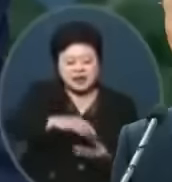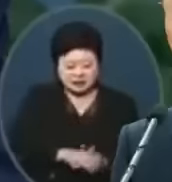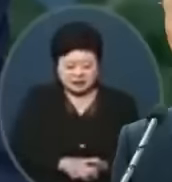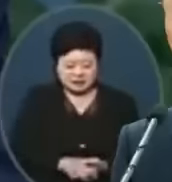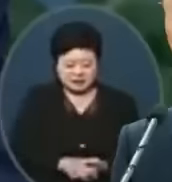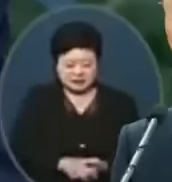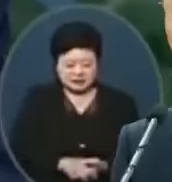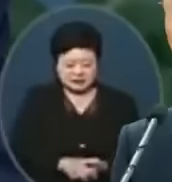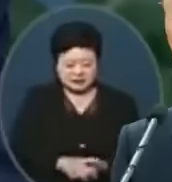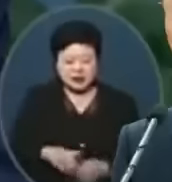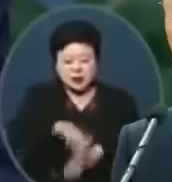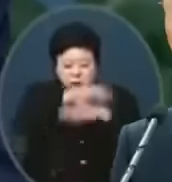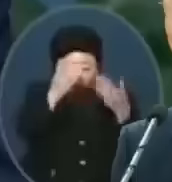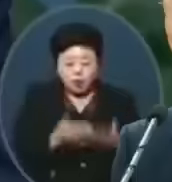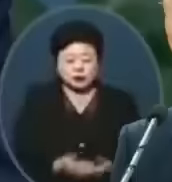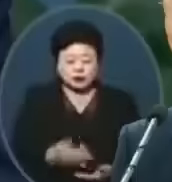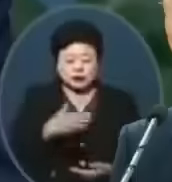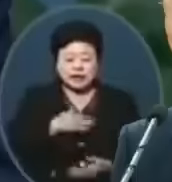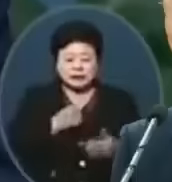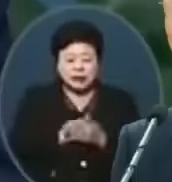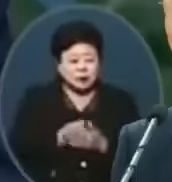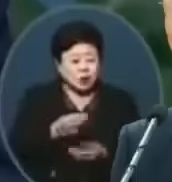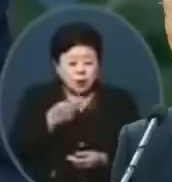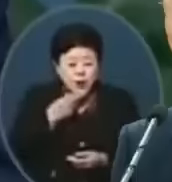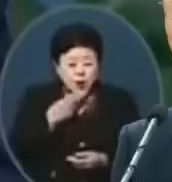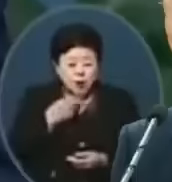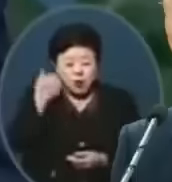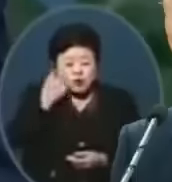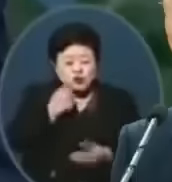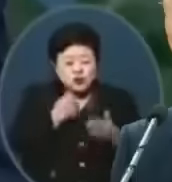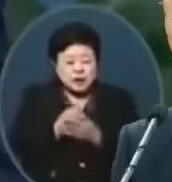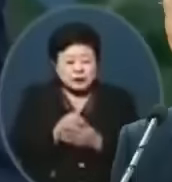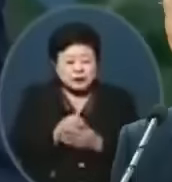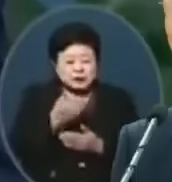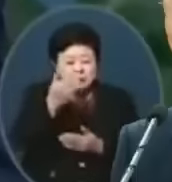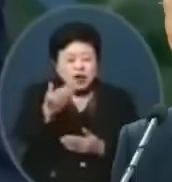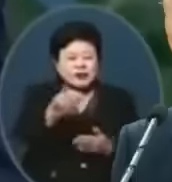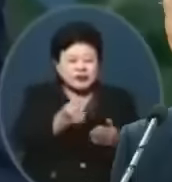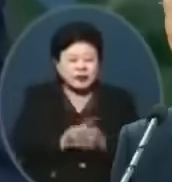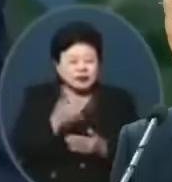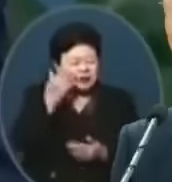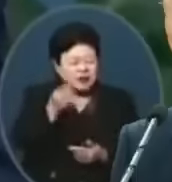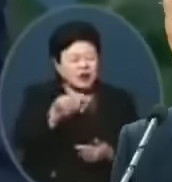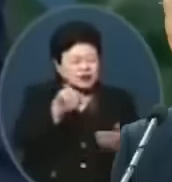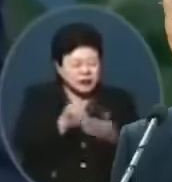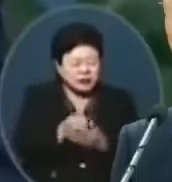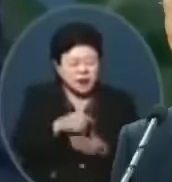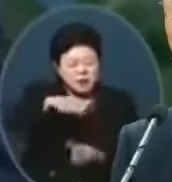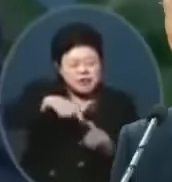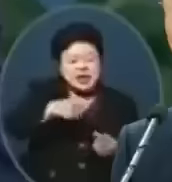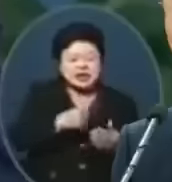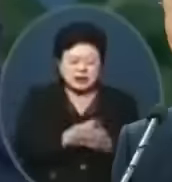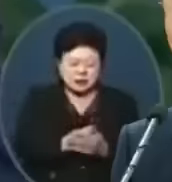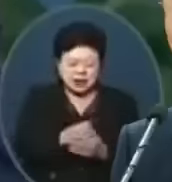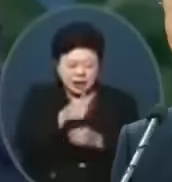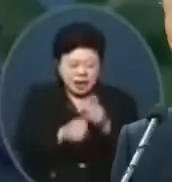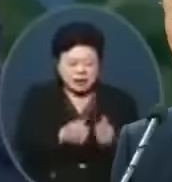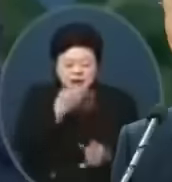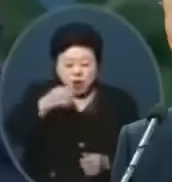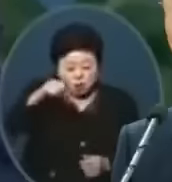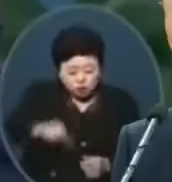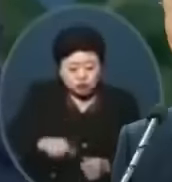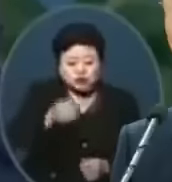전부 자기 탓으로 돌리지 않고 이웃 탓으로 돌리셨습니다. 그러므로 하나님이